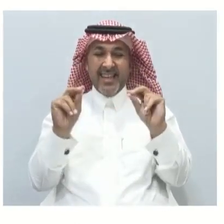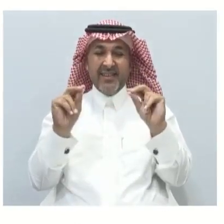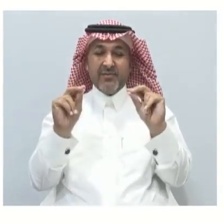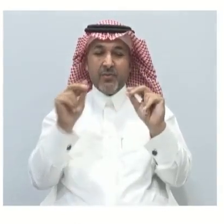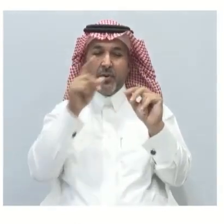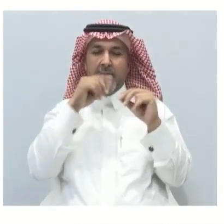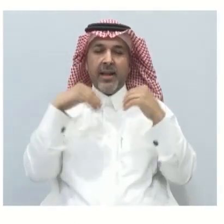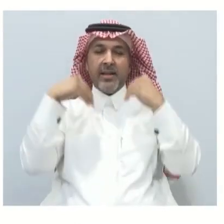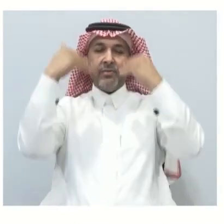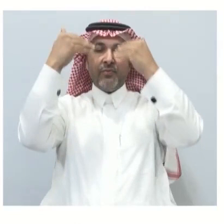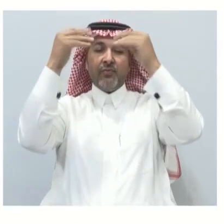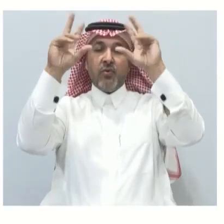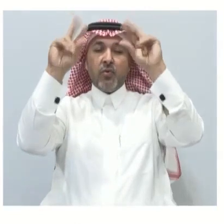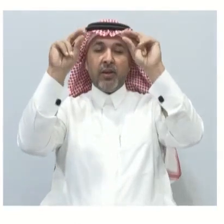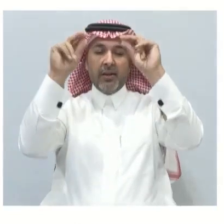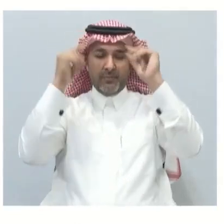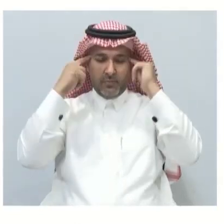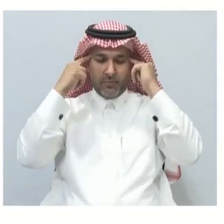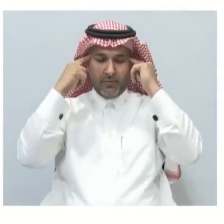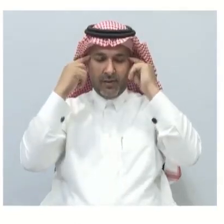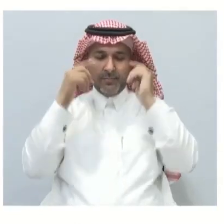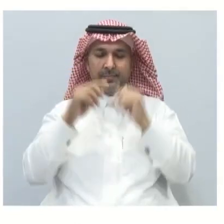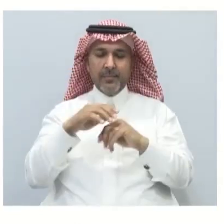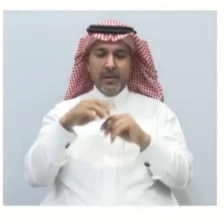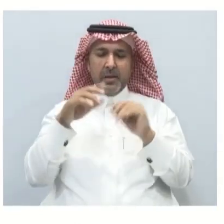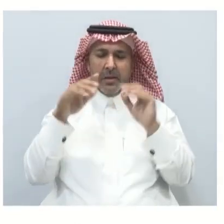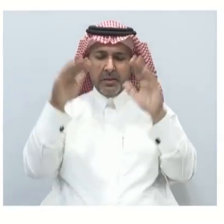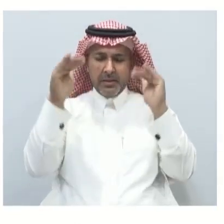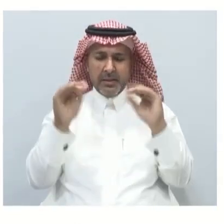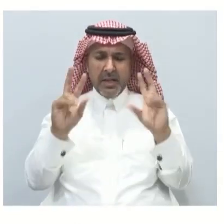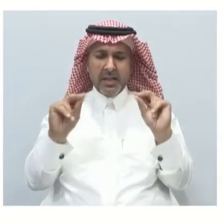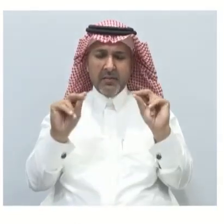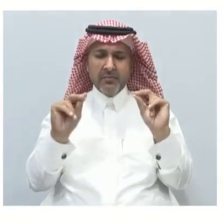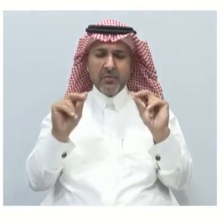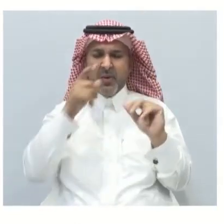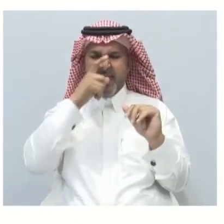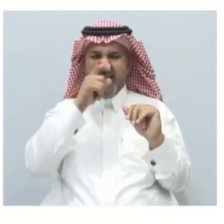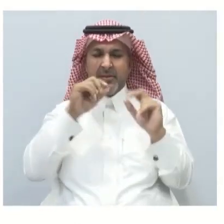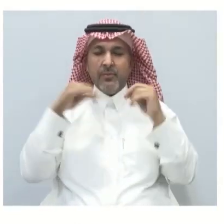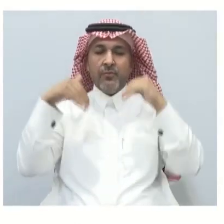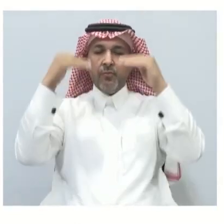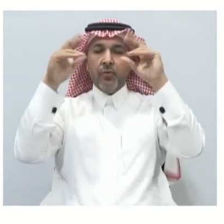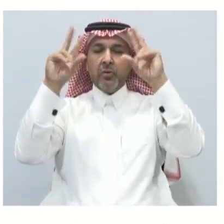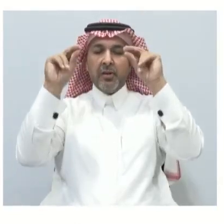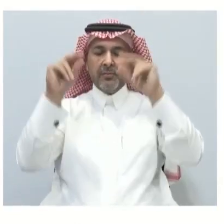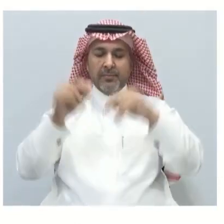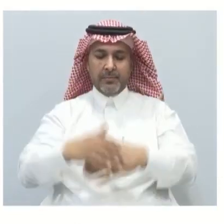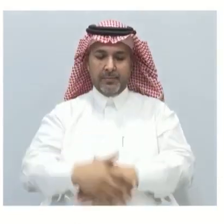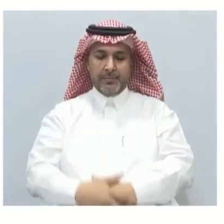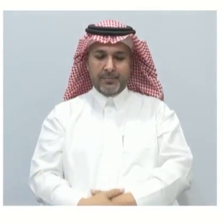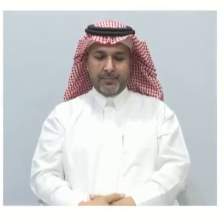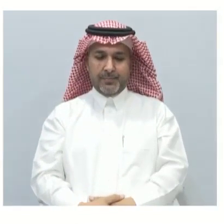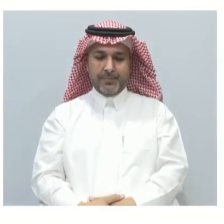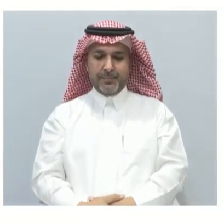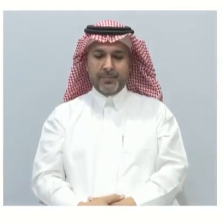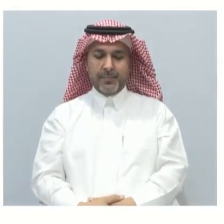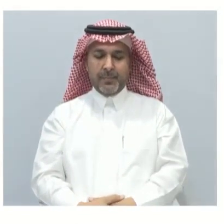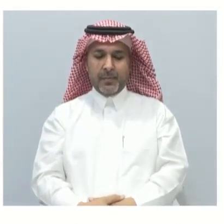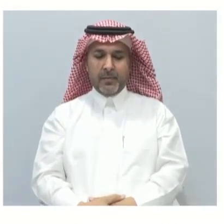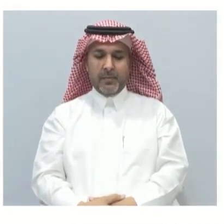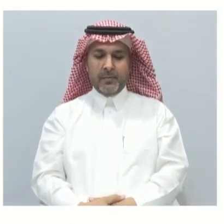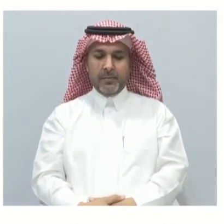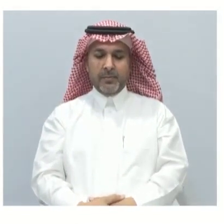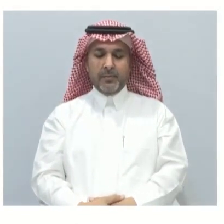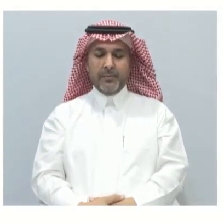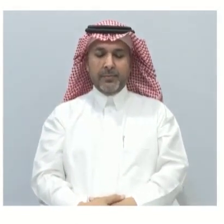الشكل اذا تساوى الاساس يتساوى الاس او تساوت العبارات الاسيه فبالتالي تتساوى الاسس والعكس صحيح